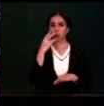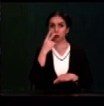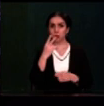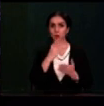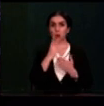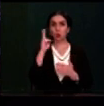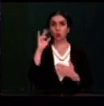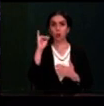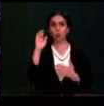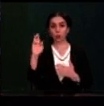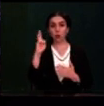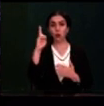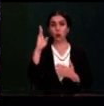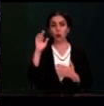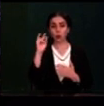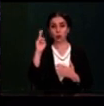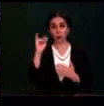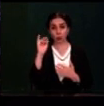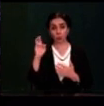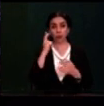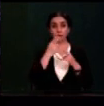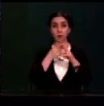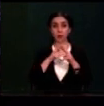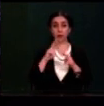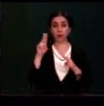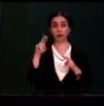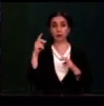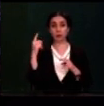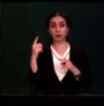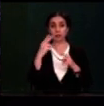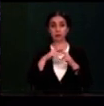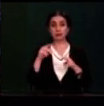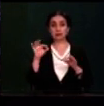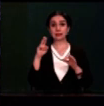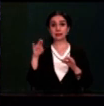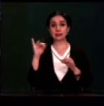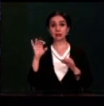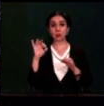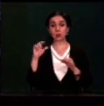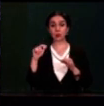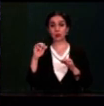Berilgan kubimizning B1D diagonalini o'tkazsak, bu diagonalimiz